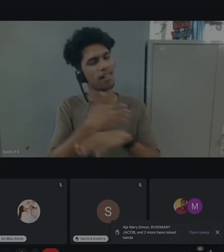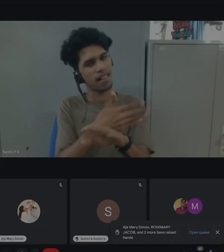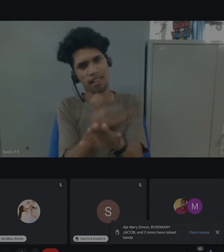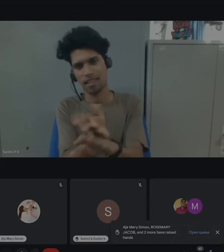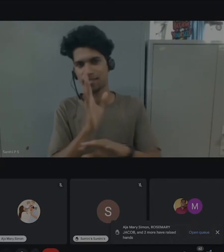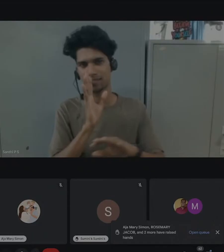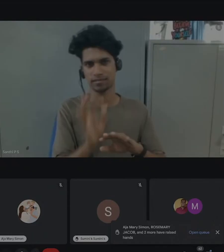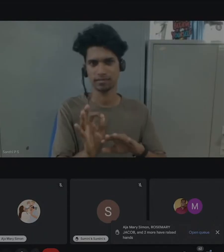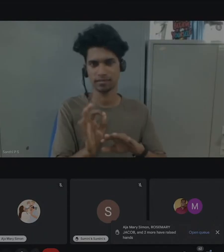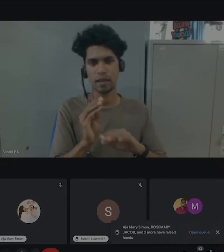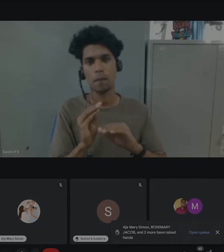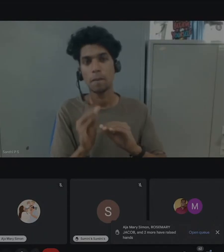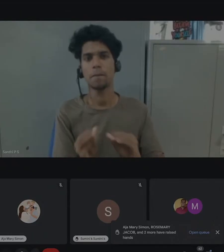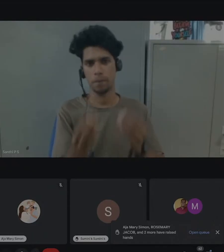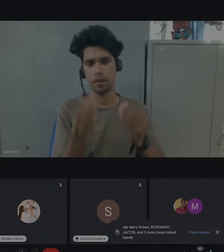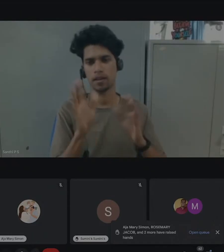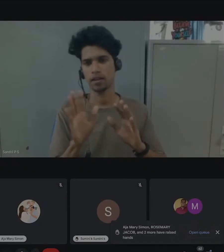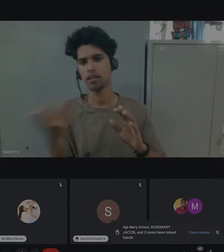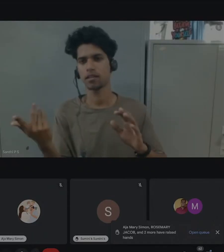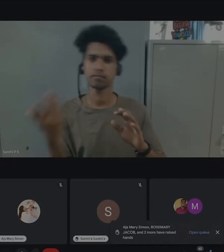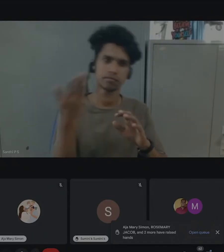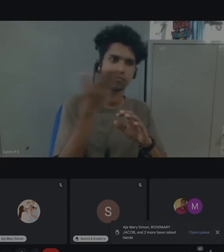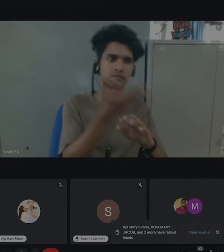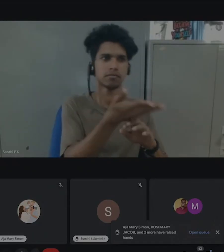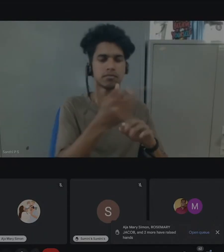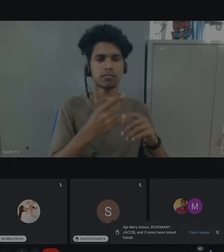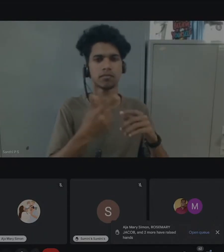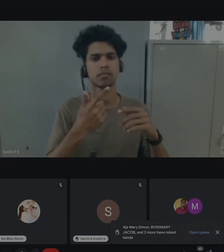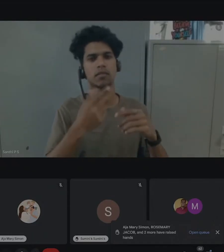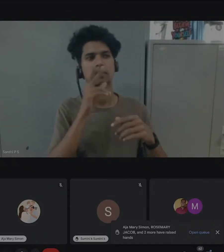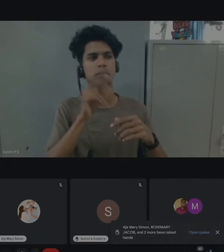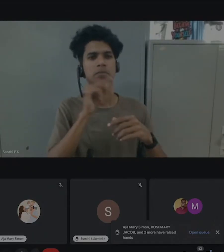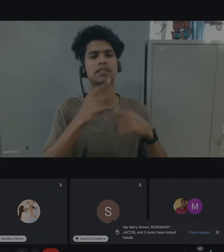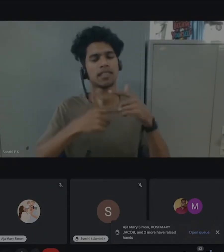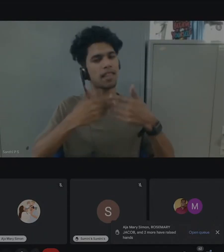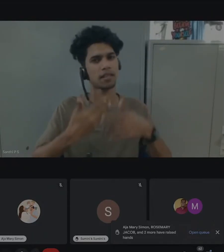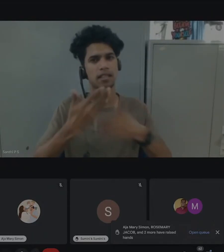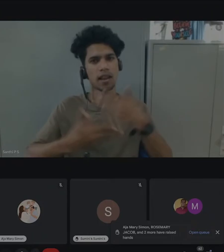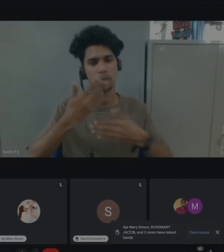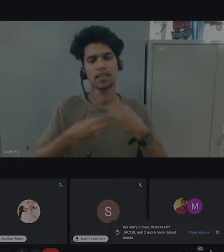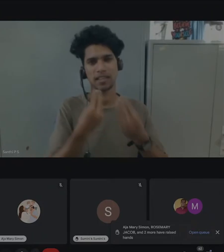തെറപ്പി, ഞാൻ ഈ പറഞ്ഞ കാര്യങ്ങളോടൊപ്പം സ്പീച്ച് തെറപ്പിയും പ്രൊവൈഡ് ചെയ്യേണ്ടതാണ്.